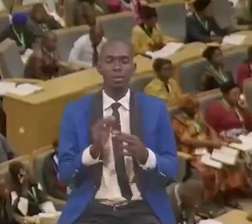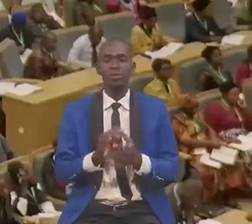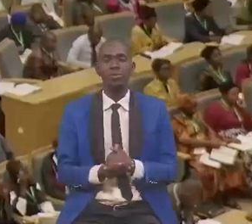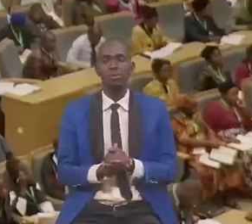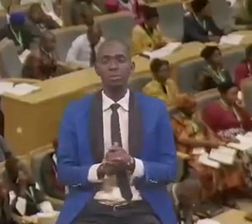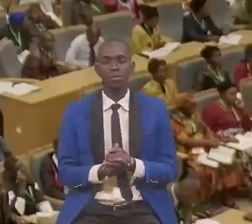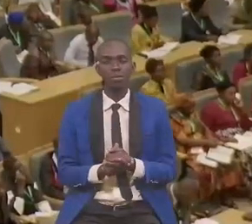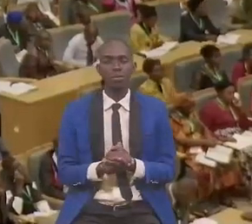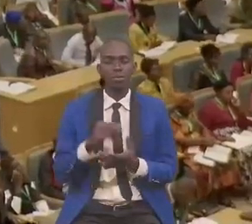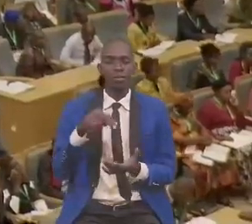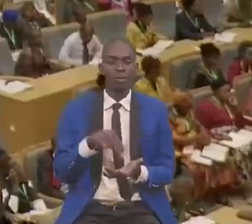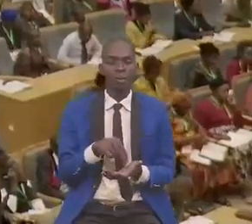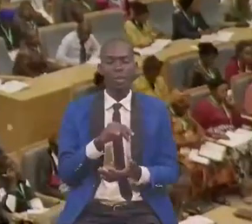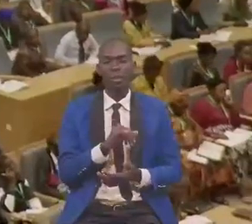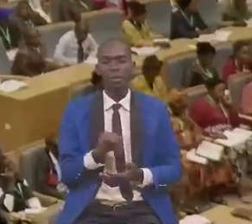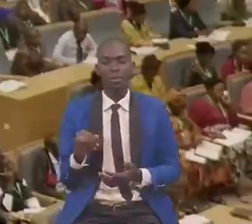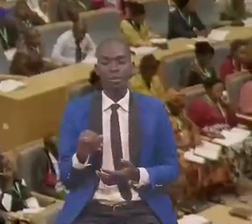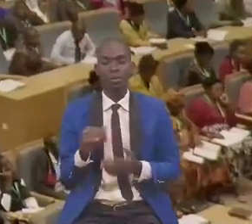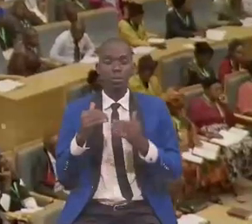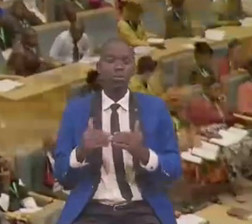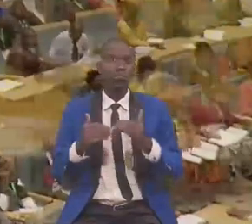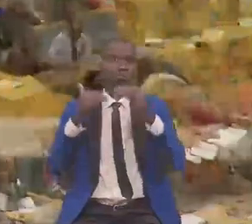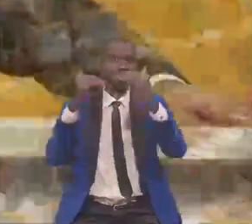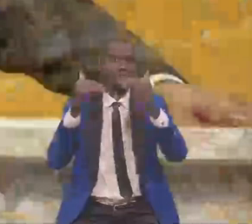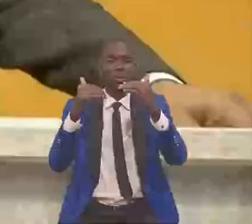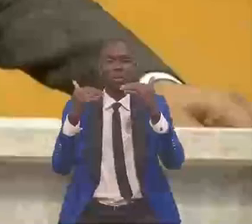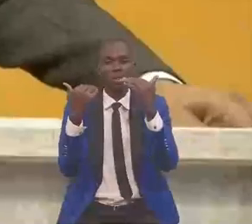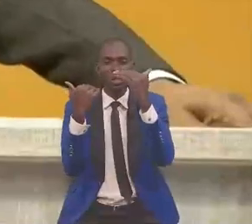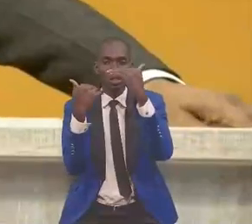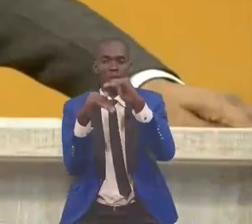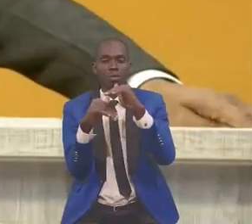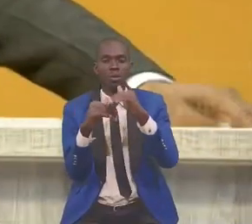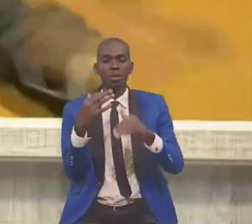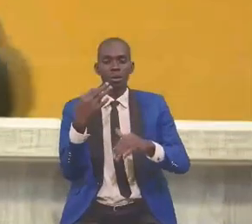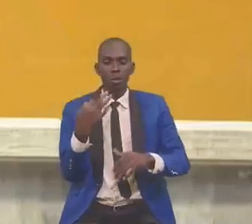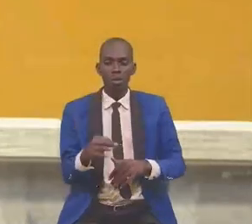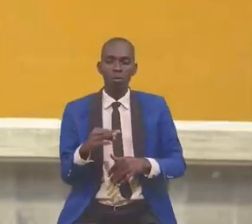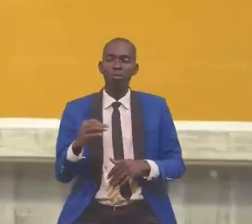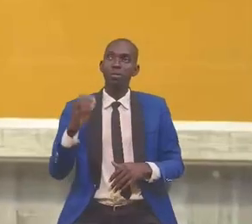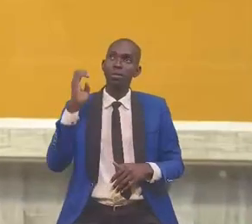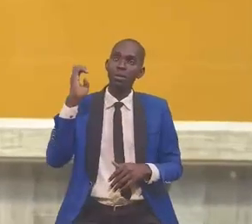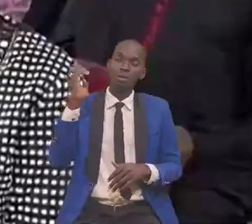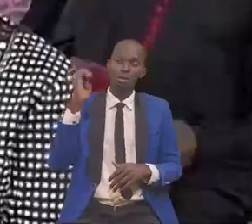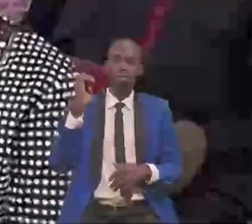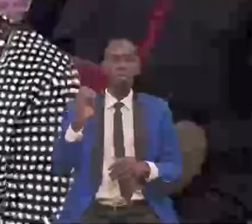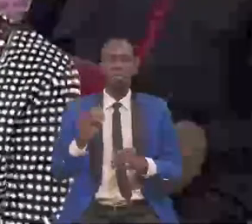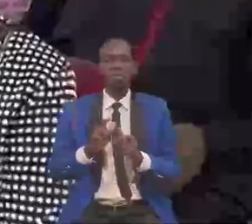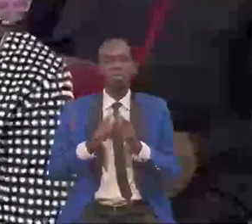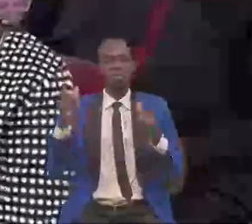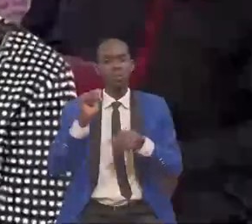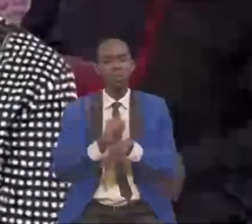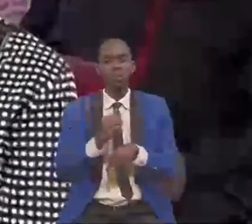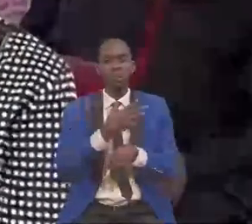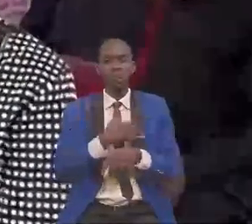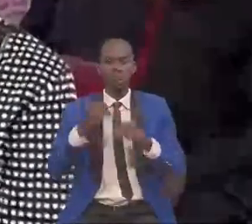Élargir les limites des exploits évangéliques et de l'évangélisation de puissance. Il y a trois